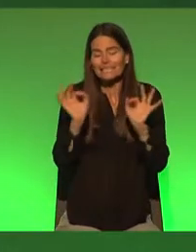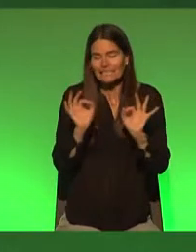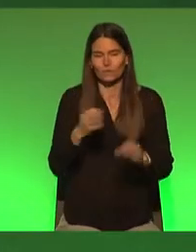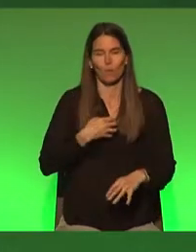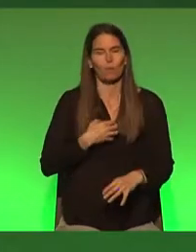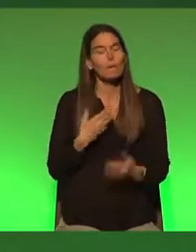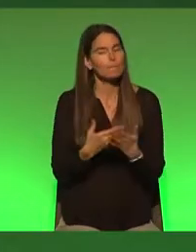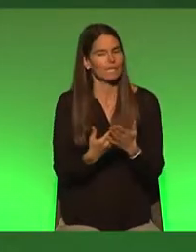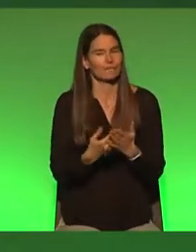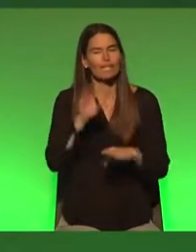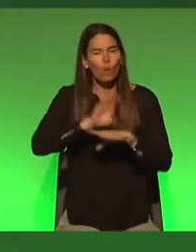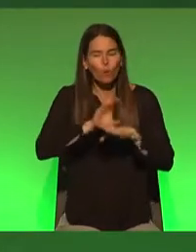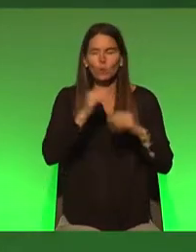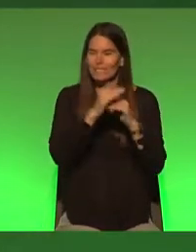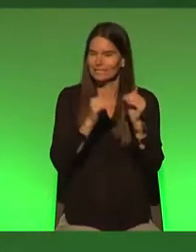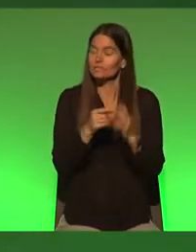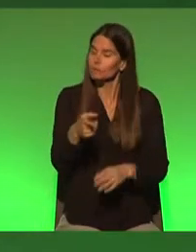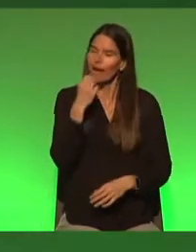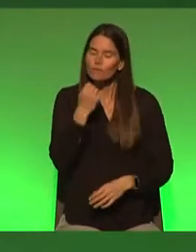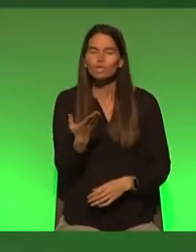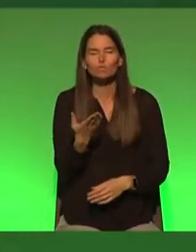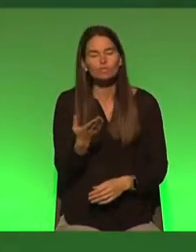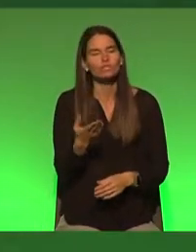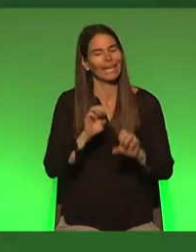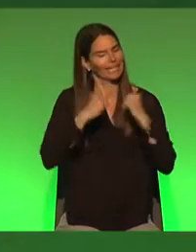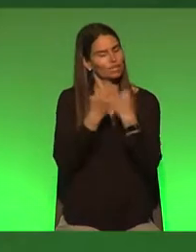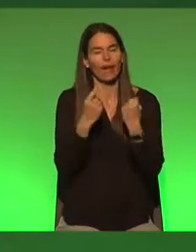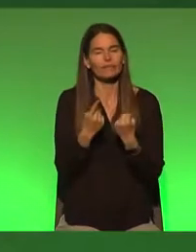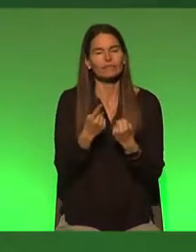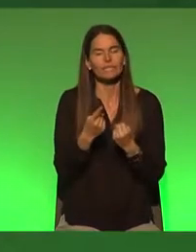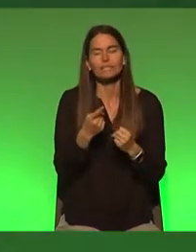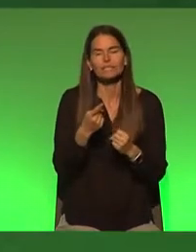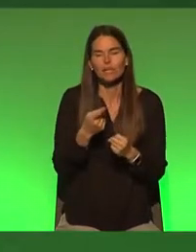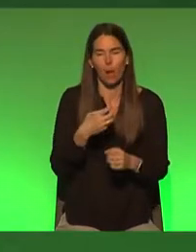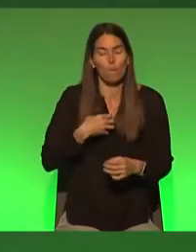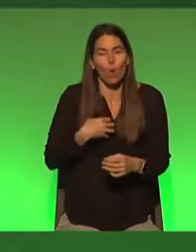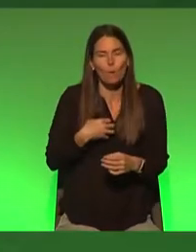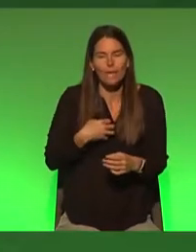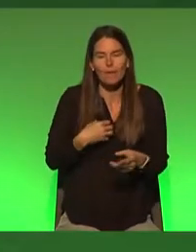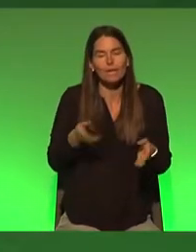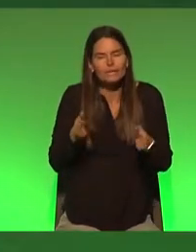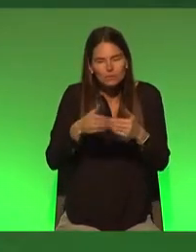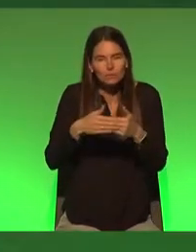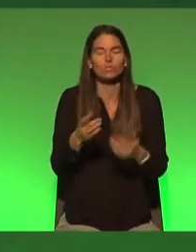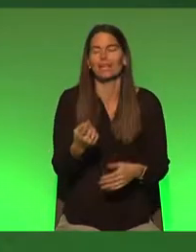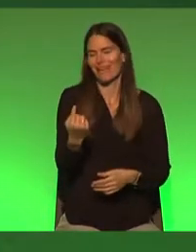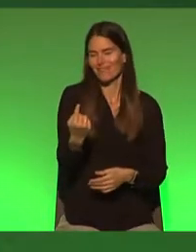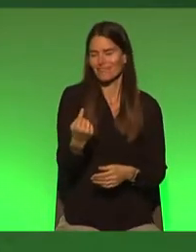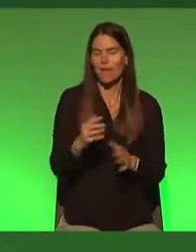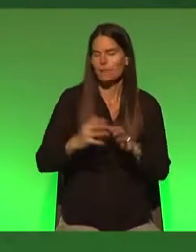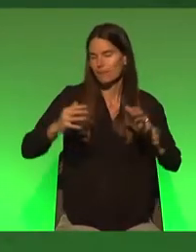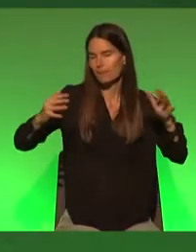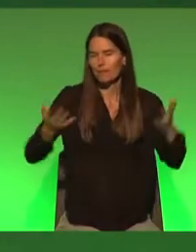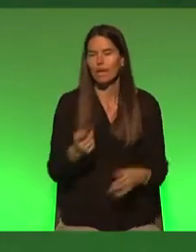von Computersystemen, da wollen sie, dass der Staat Sicherheitslücken nicht schließt, sondern im Grunde ausbaut, selber als Hacker tätig wird und dafür